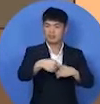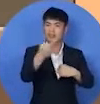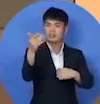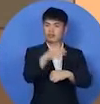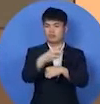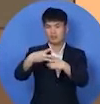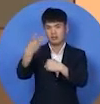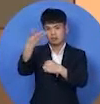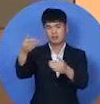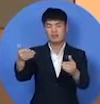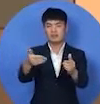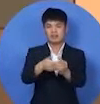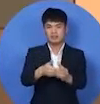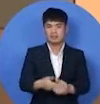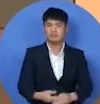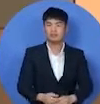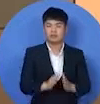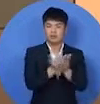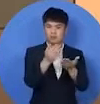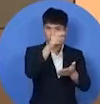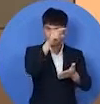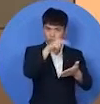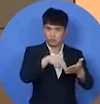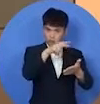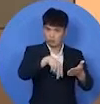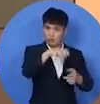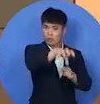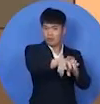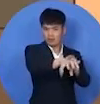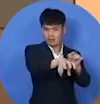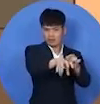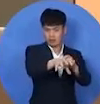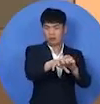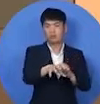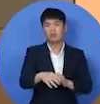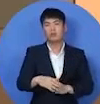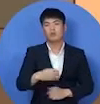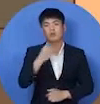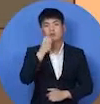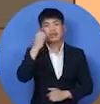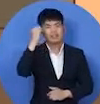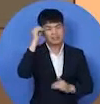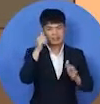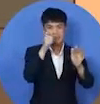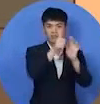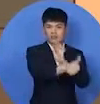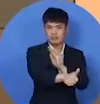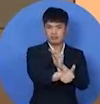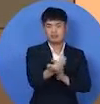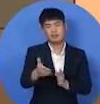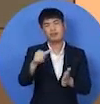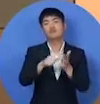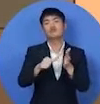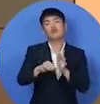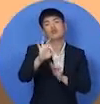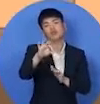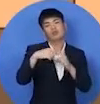1학년부터 3학년 대상으로 도서관 홈페이지에서 20명까지 선착순 신청 가능하며 재료비는 본인